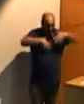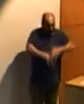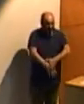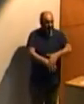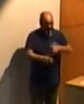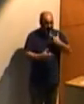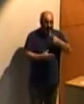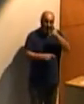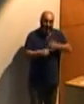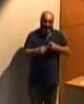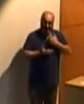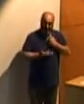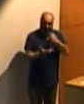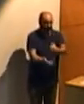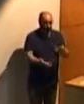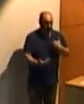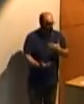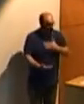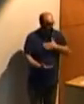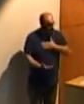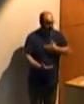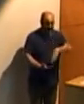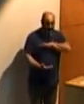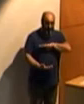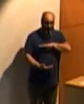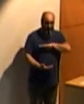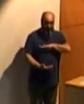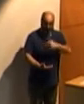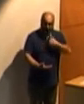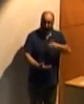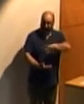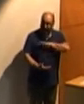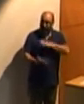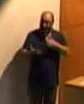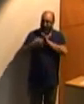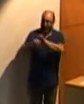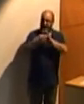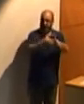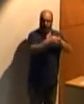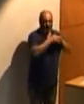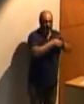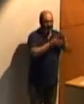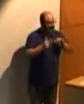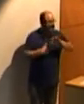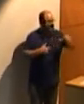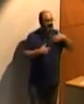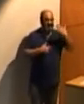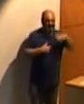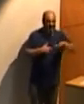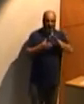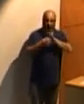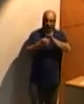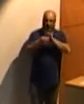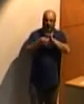responsabilité c'est à dire ce qu'elle est ma responsabilité relationnel si je sais qu'une relation et